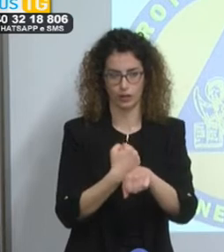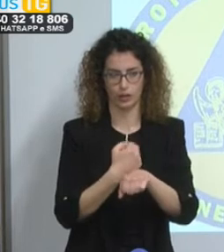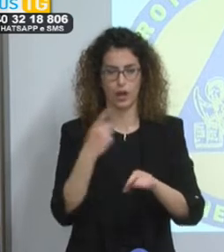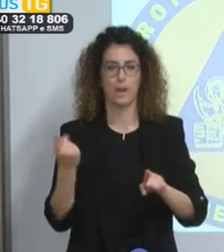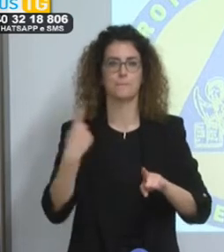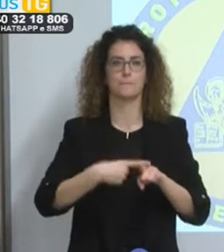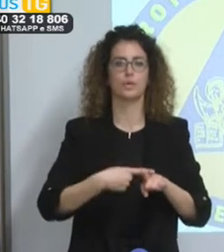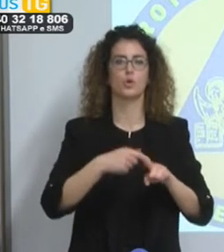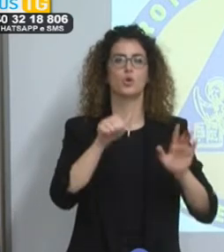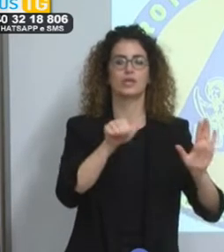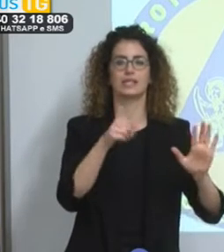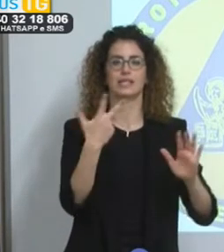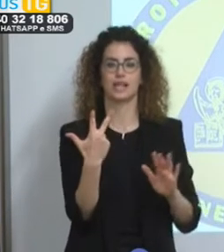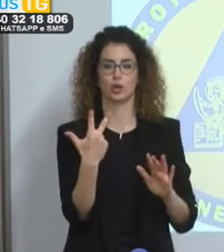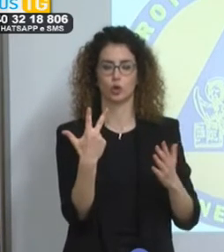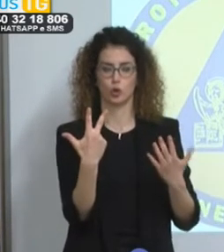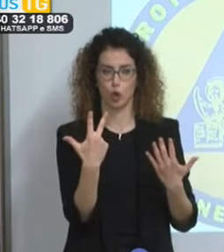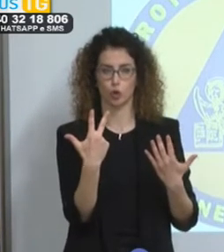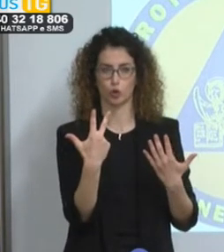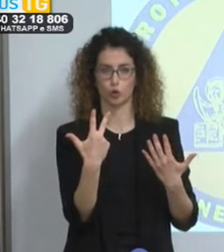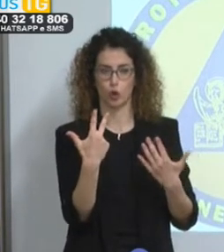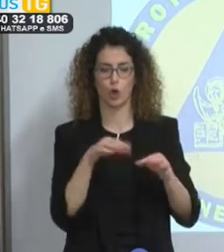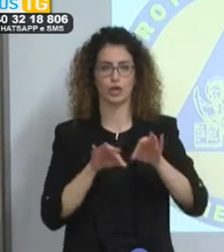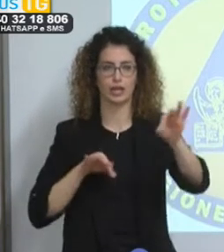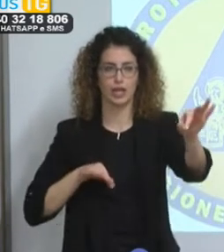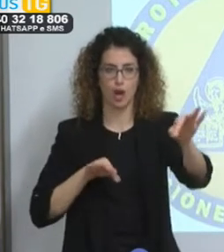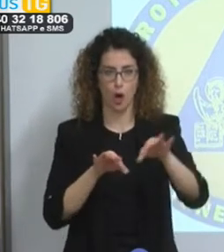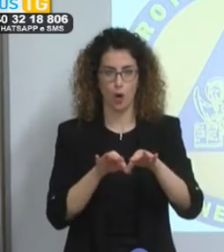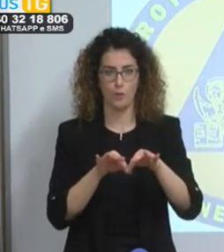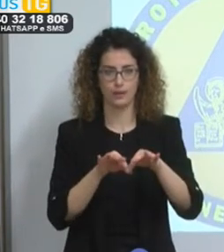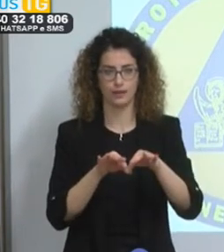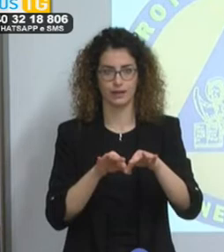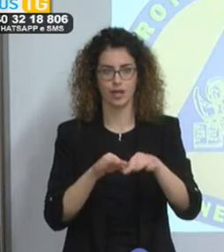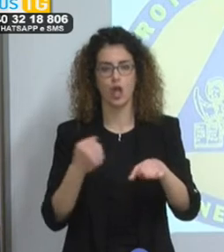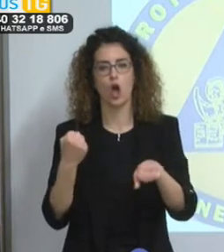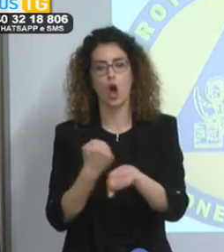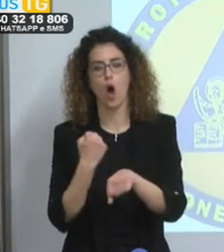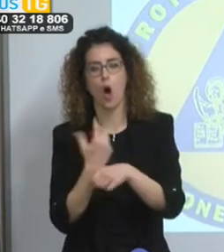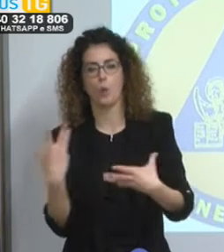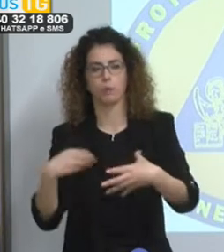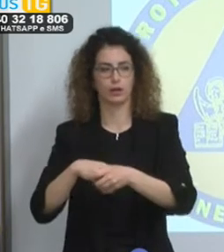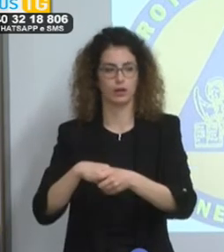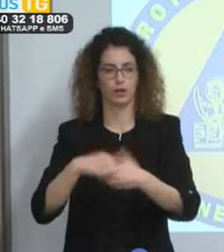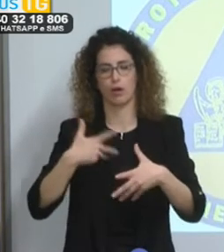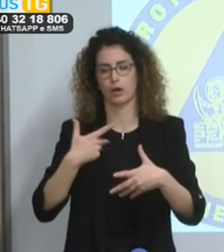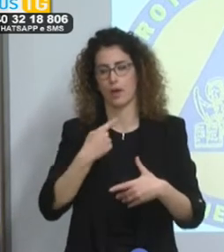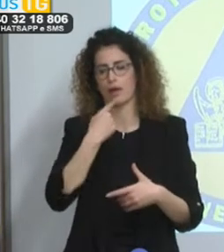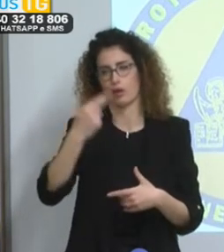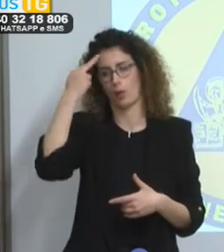più 68 km e 300 metri di opere complementari. Le cito a memoria perché ormai l'avrò detto mille volte questi dati qua.